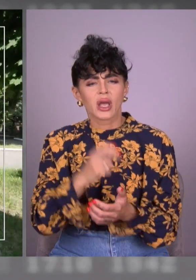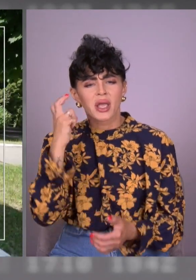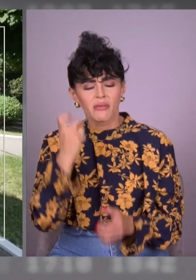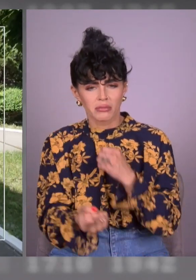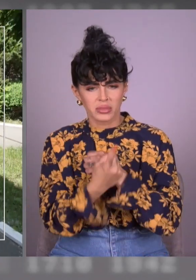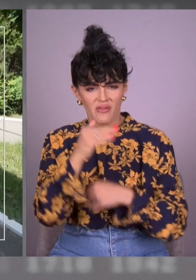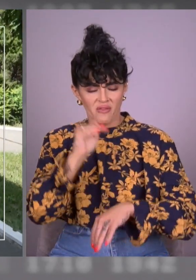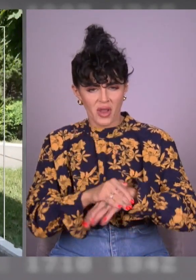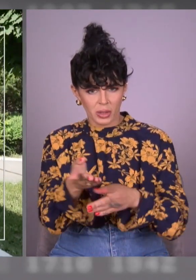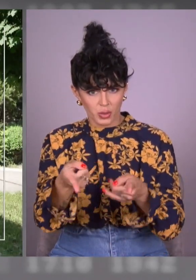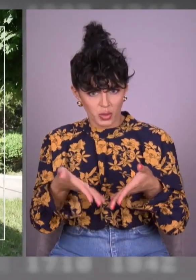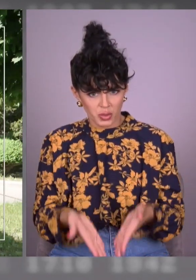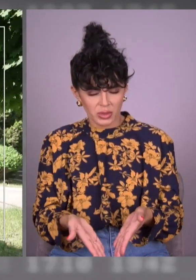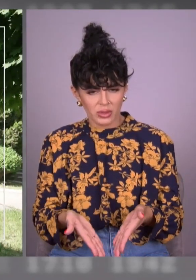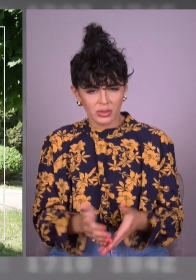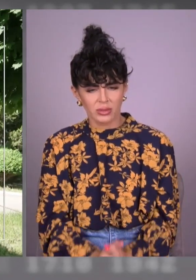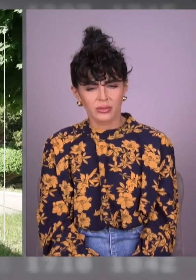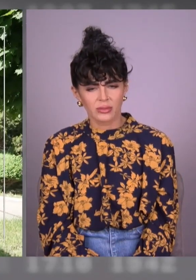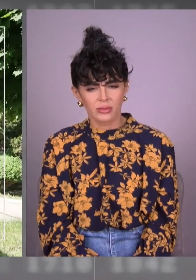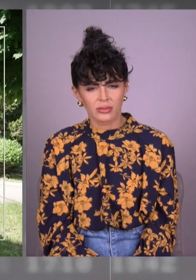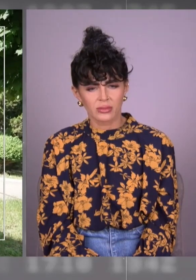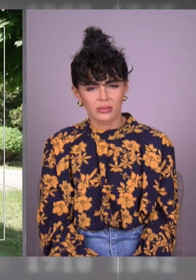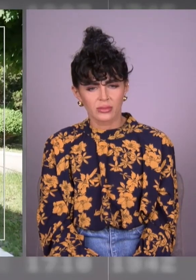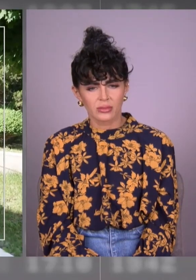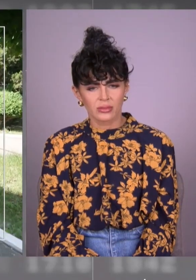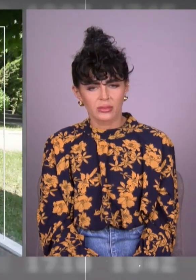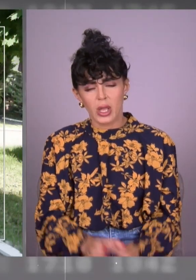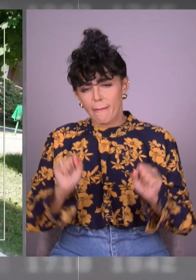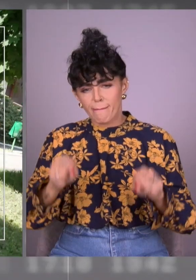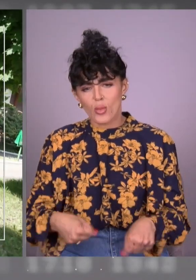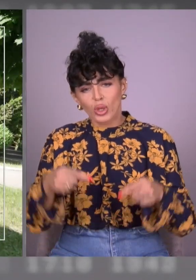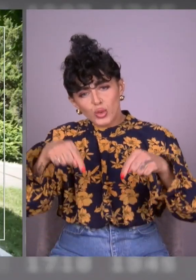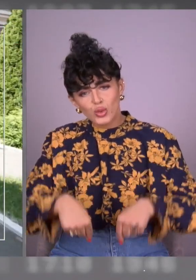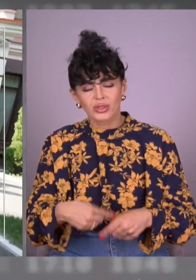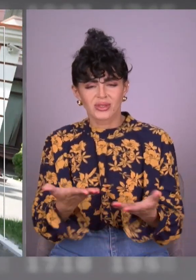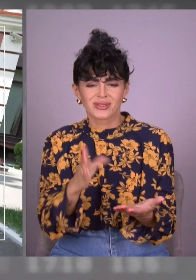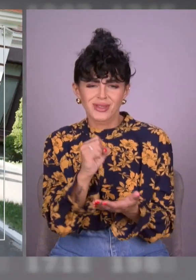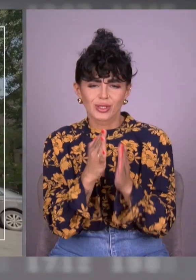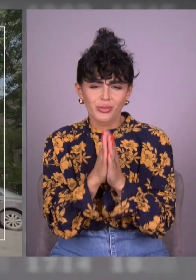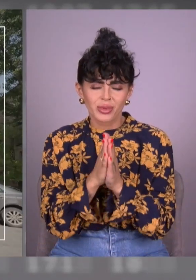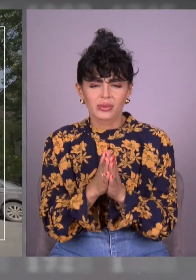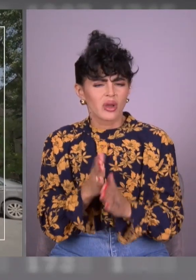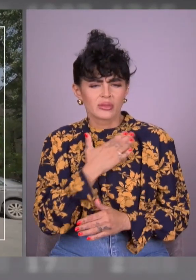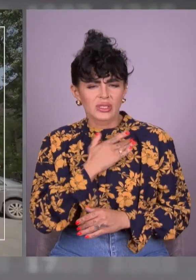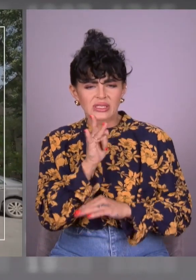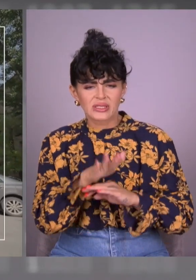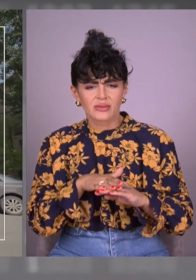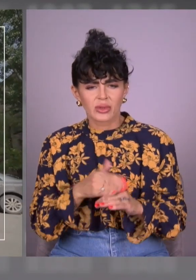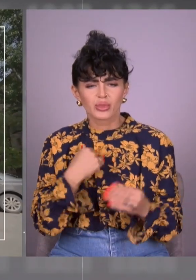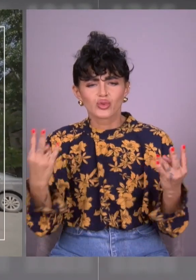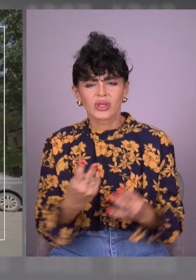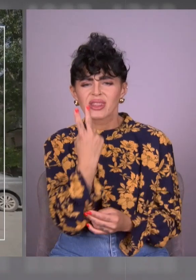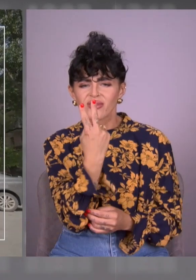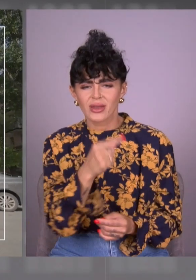зустріч. Слухайте, так може ми все ж таки втілимо, якщо ви тут. Це ж може доля, Саша. Пробачте. У нас дві локації всього,